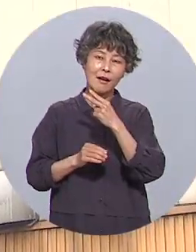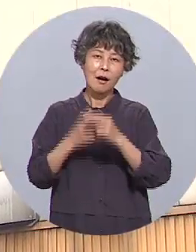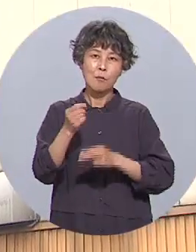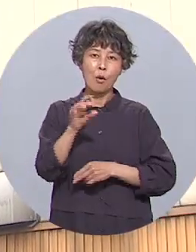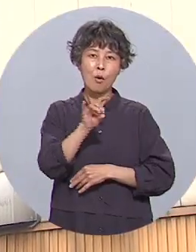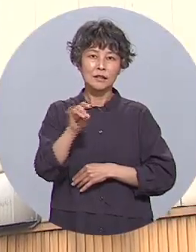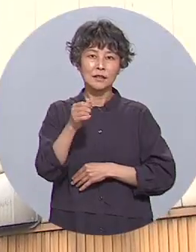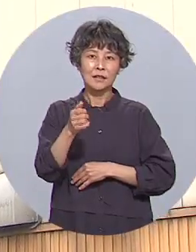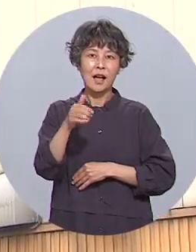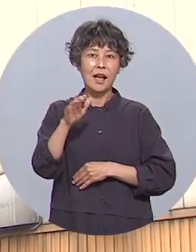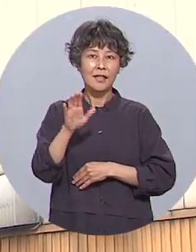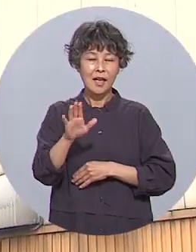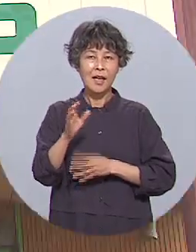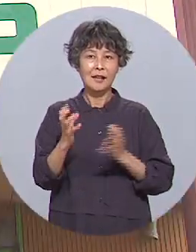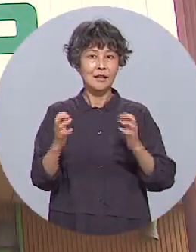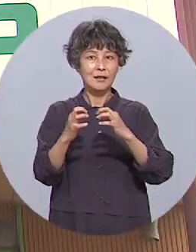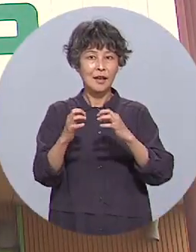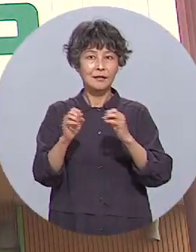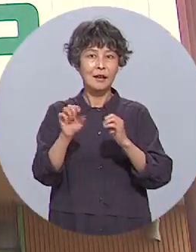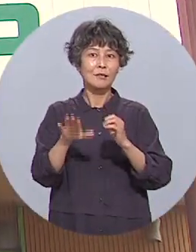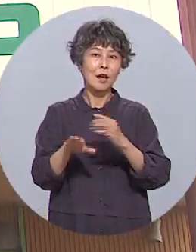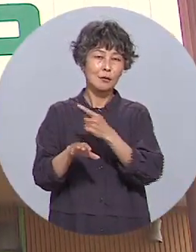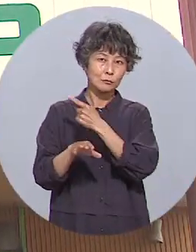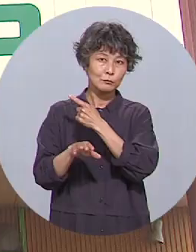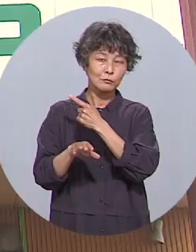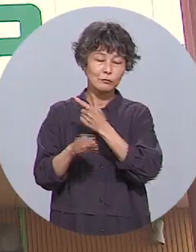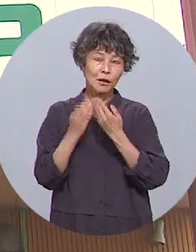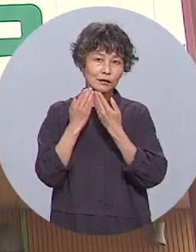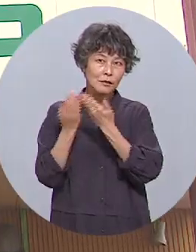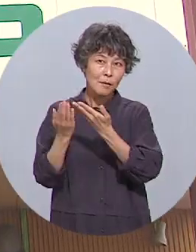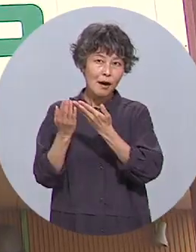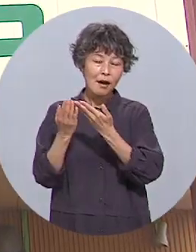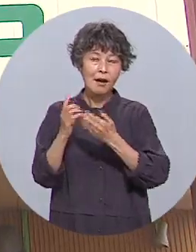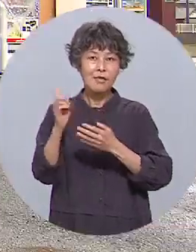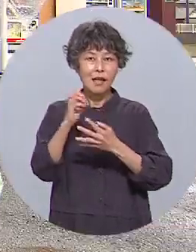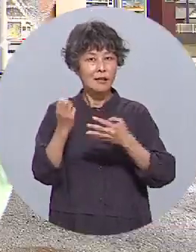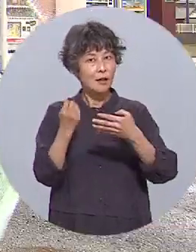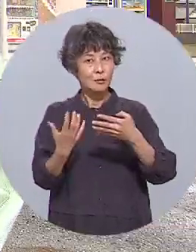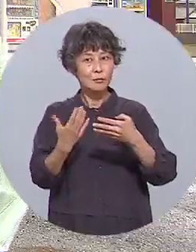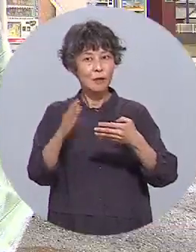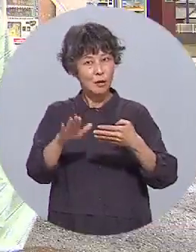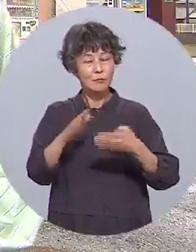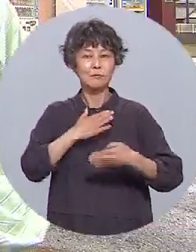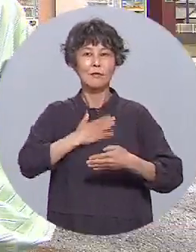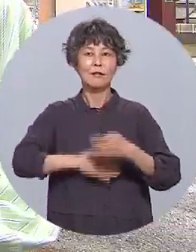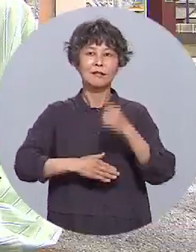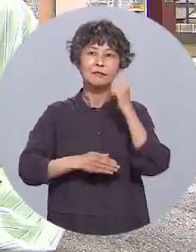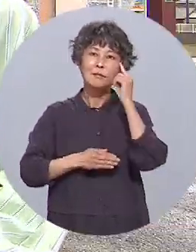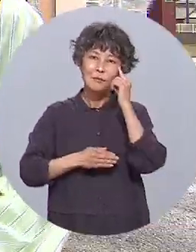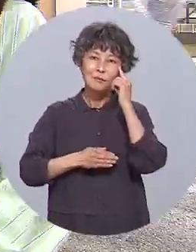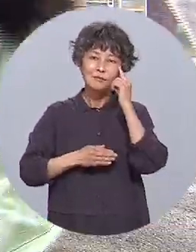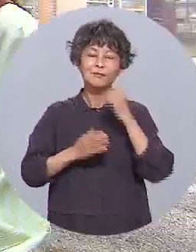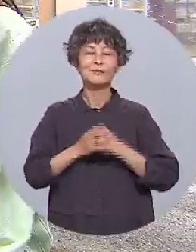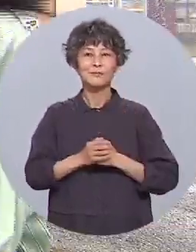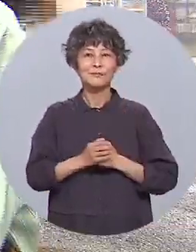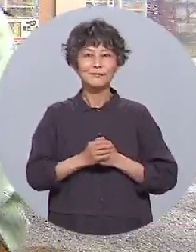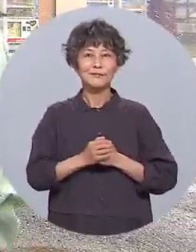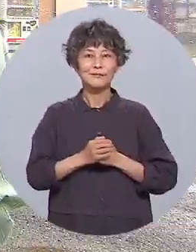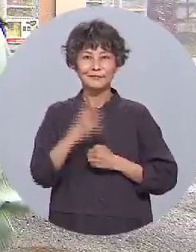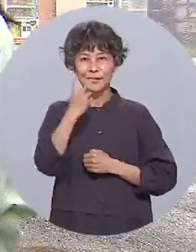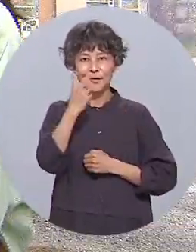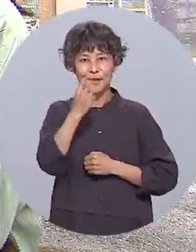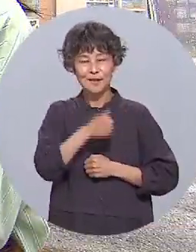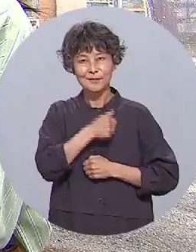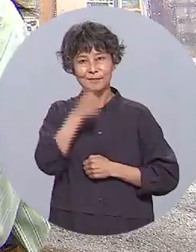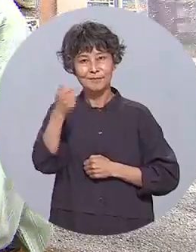たて野菜書いてあって、ここで聞き込みすれば何の野菜か分かると思いますので、調査し